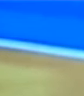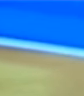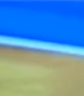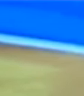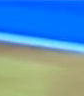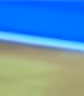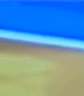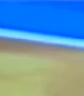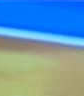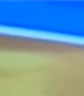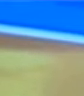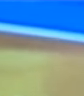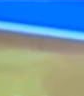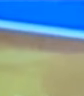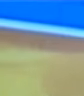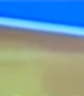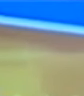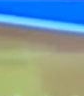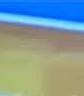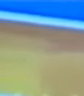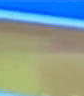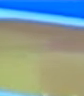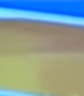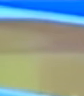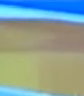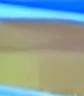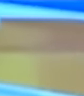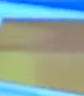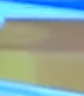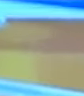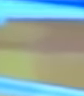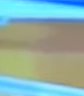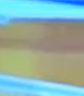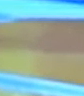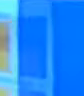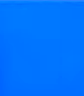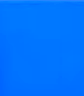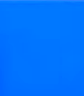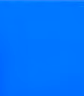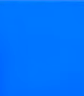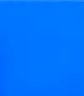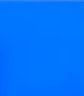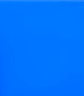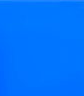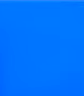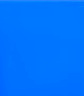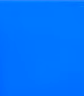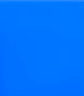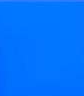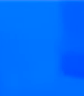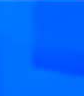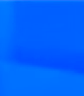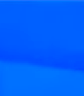«Парасат Исраила Сапарбая». На встречу глава региона поздравил поэта с 75-летним юбилеем и выразил уверенность, что его